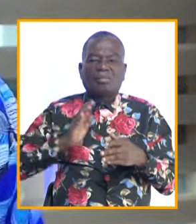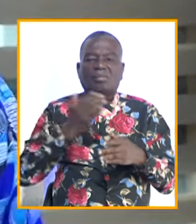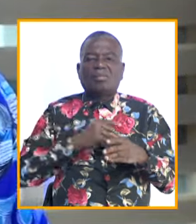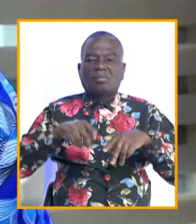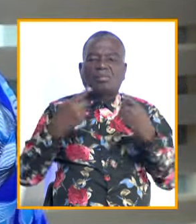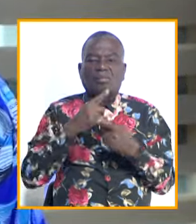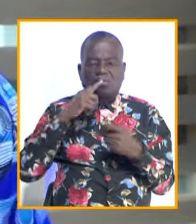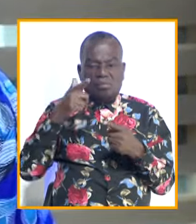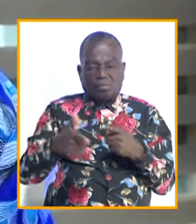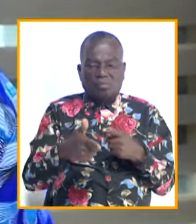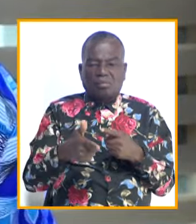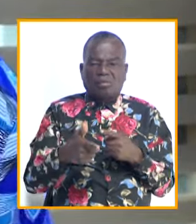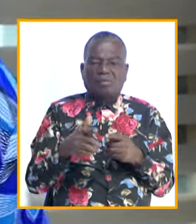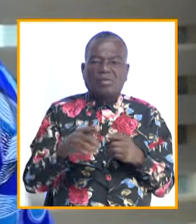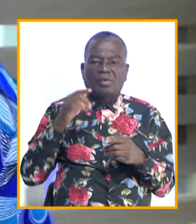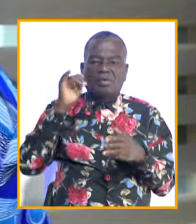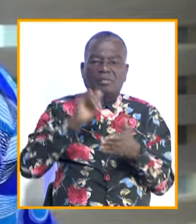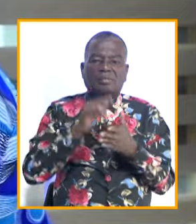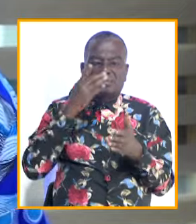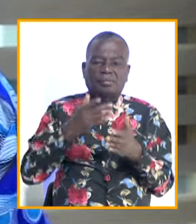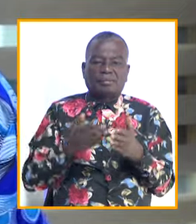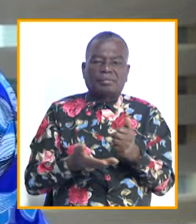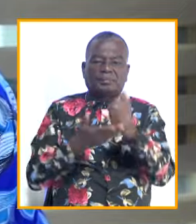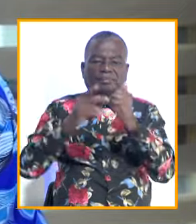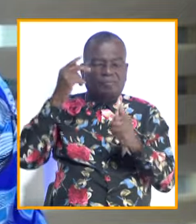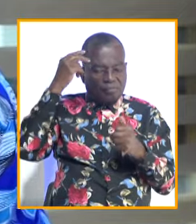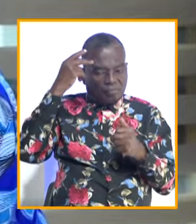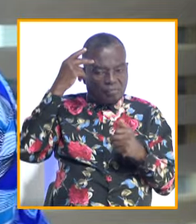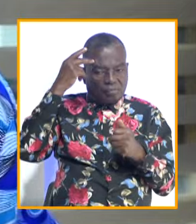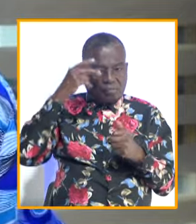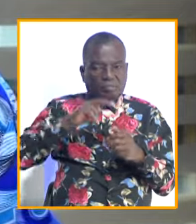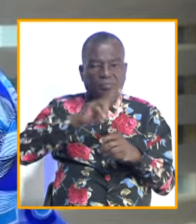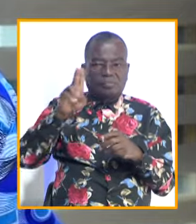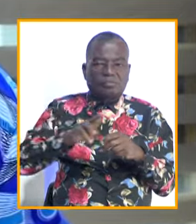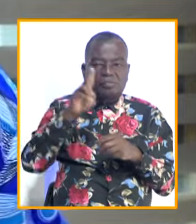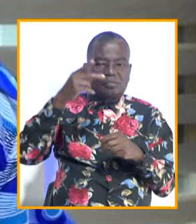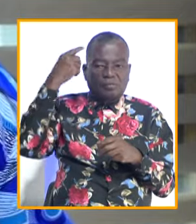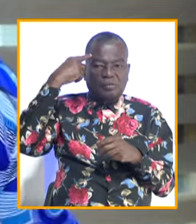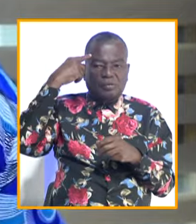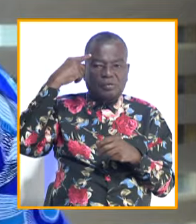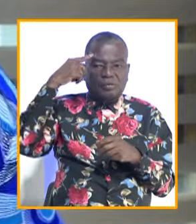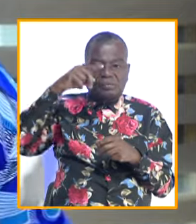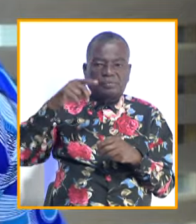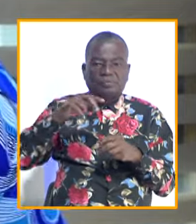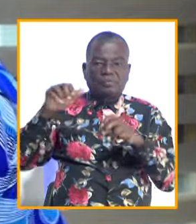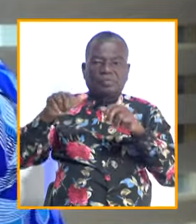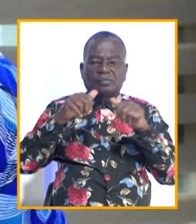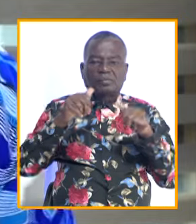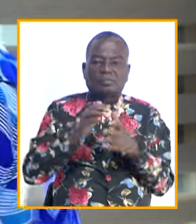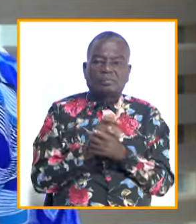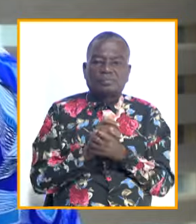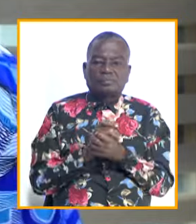son aide-mémoire. C'est avec ça, quand il est un peu calé, il utilise des mémoires là pour s'actualiser, pour se